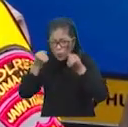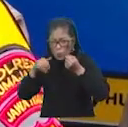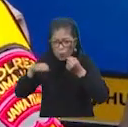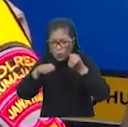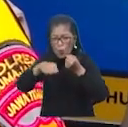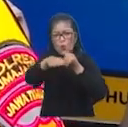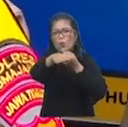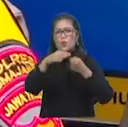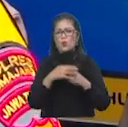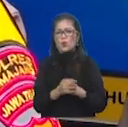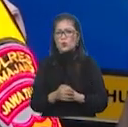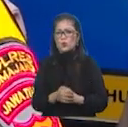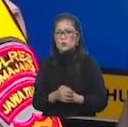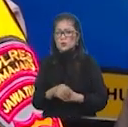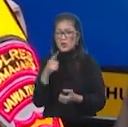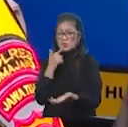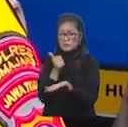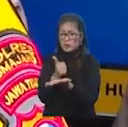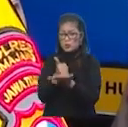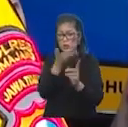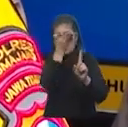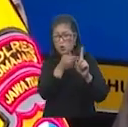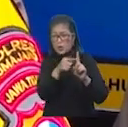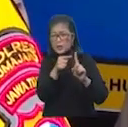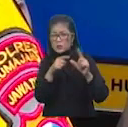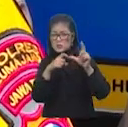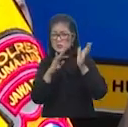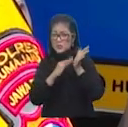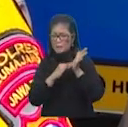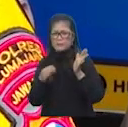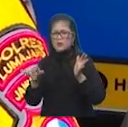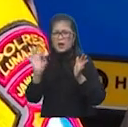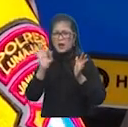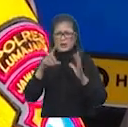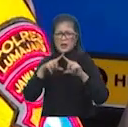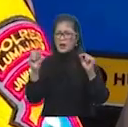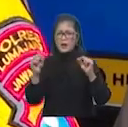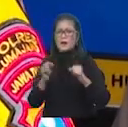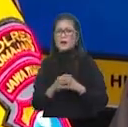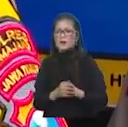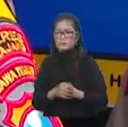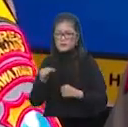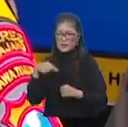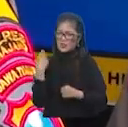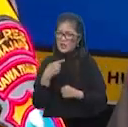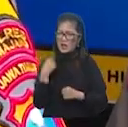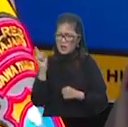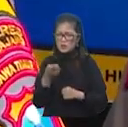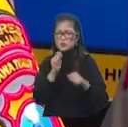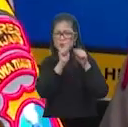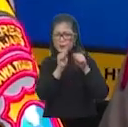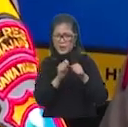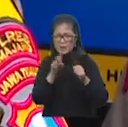surat izin mengemudi. Nah, ini menjadi analisis evaluasi kami supaya ke depan kami akan